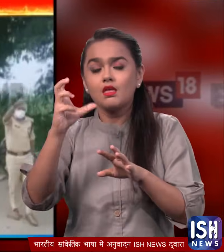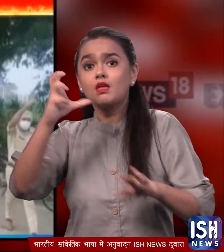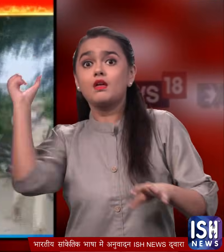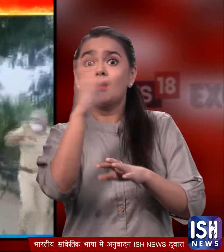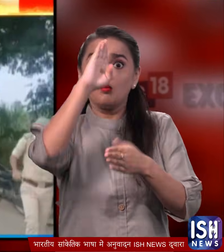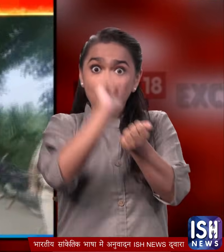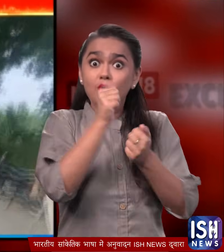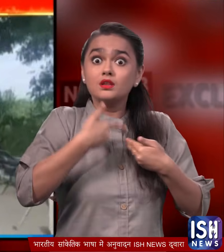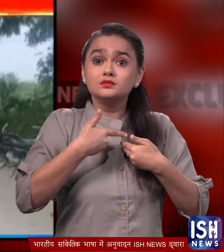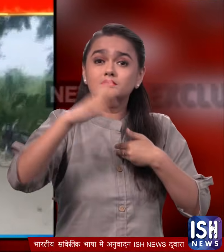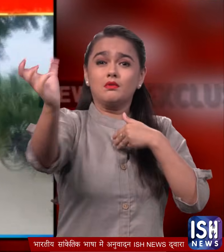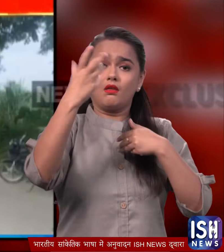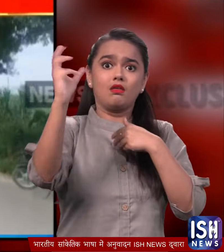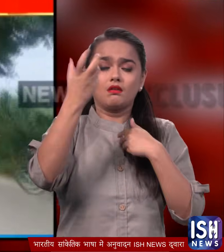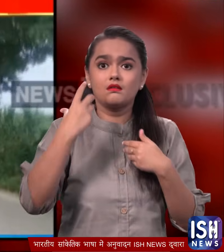दिया।